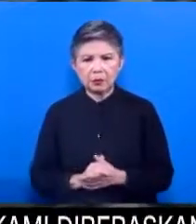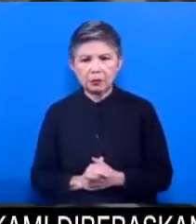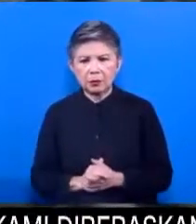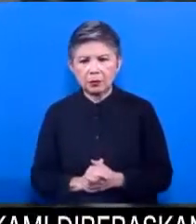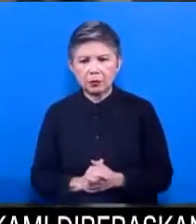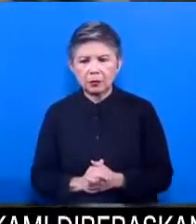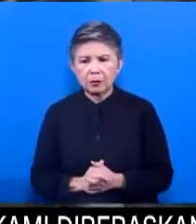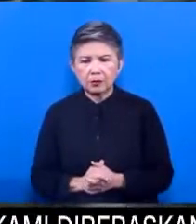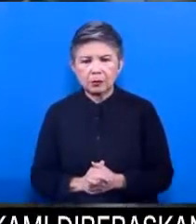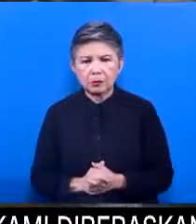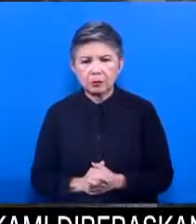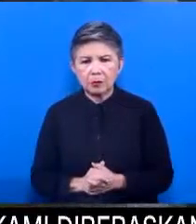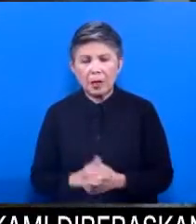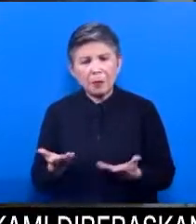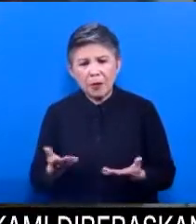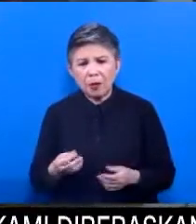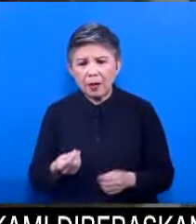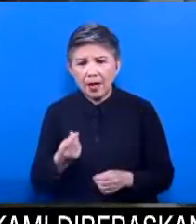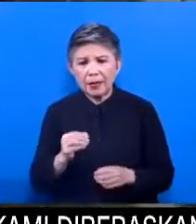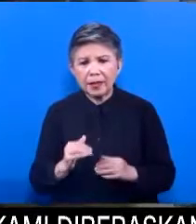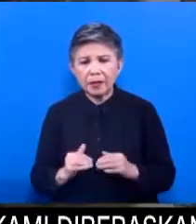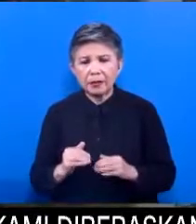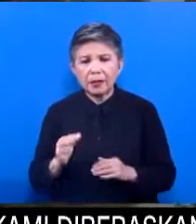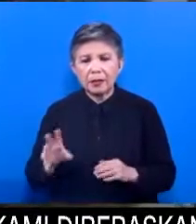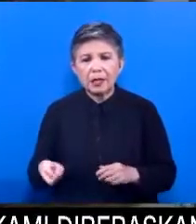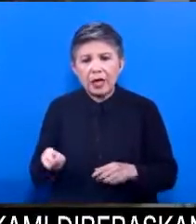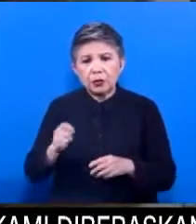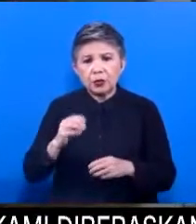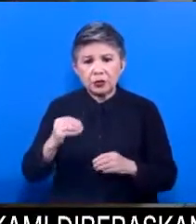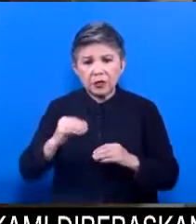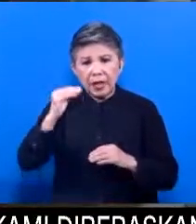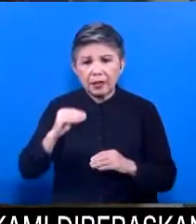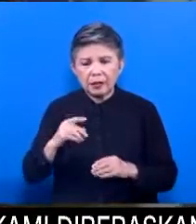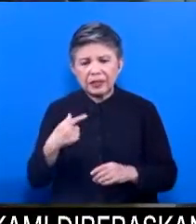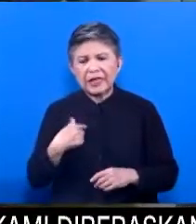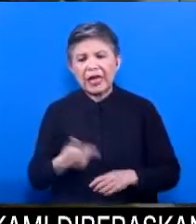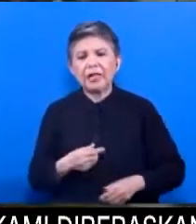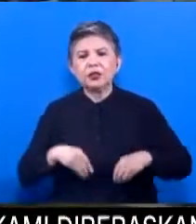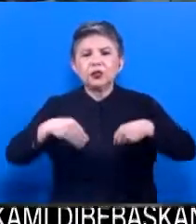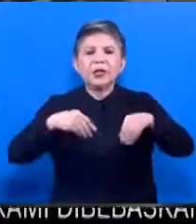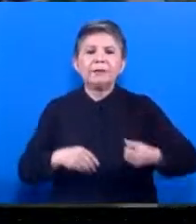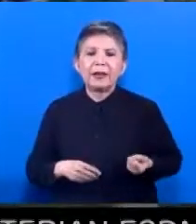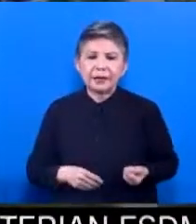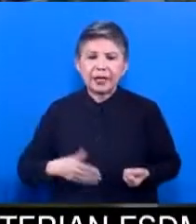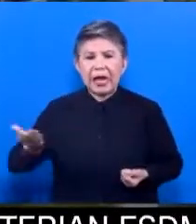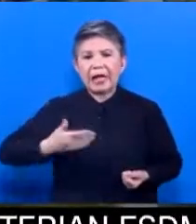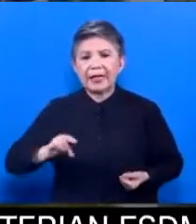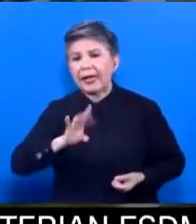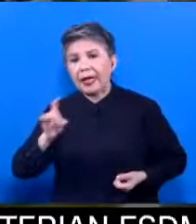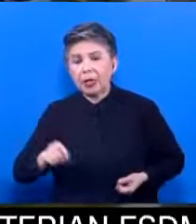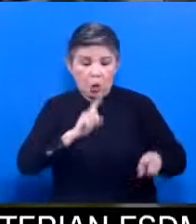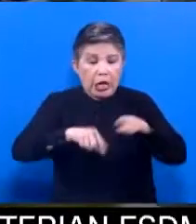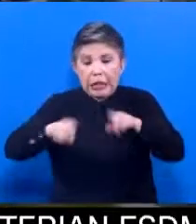Makin dikit atau harganya dinaikin? Ya begitulah, kan namanya jualan di pasar makan nggak sama orang beli. Kadang-kadang yang